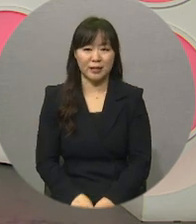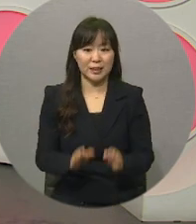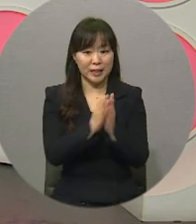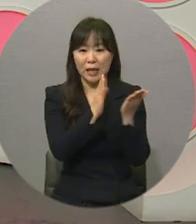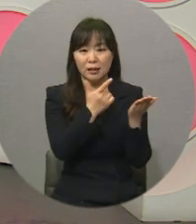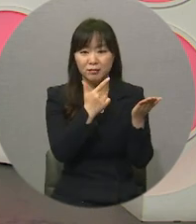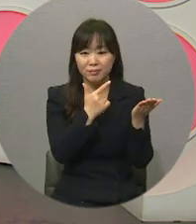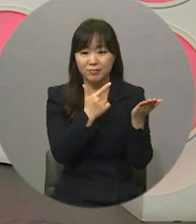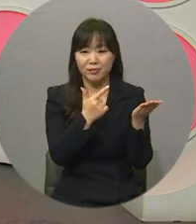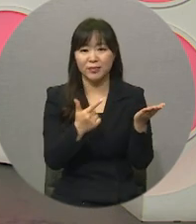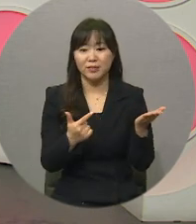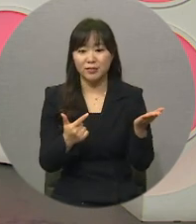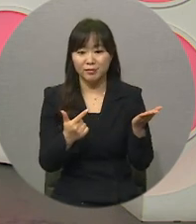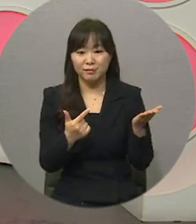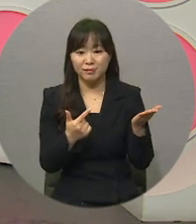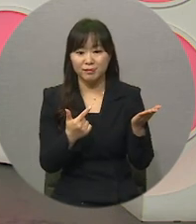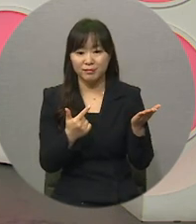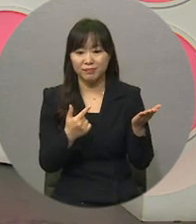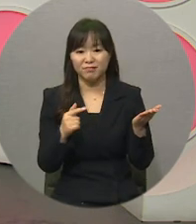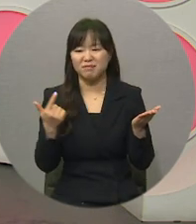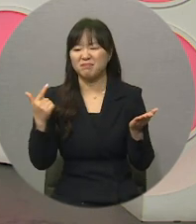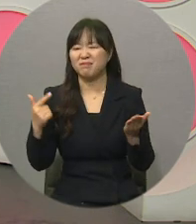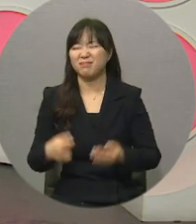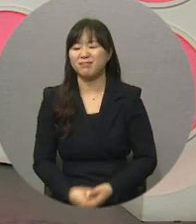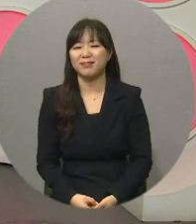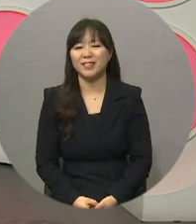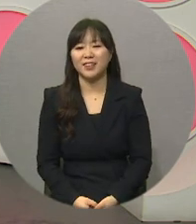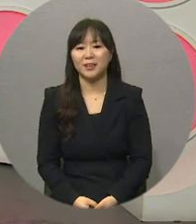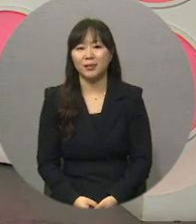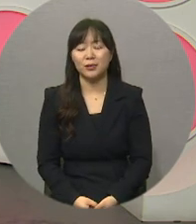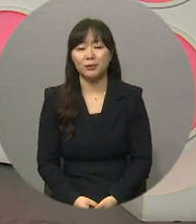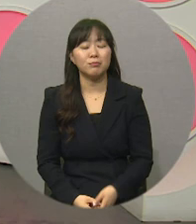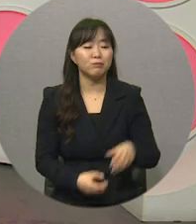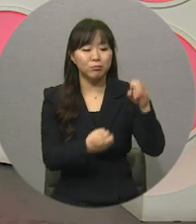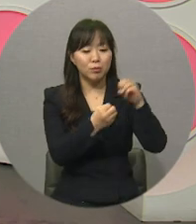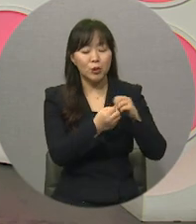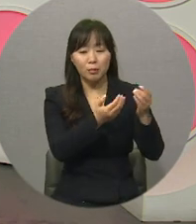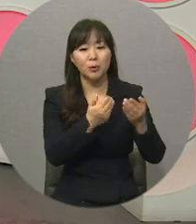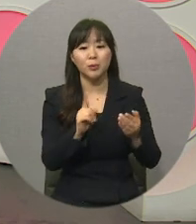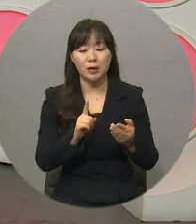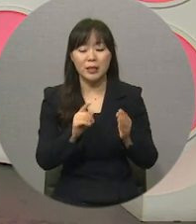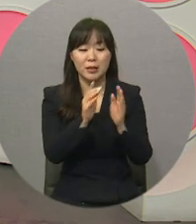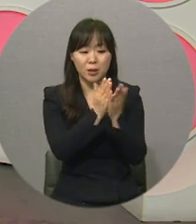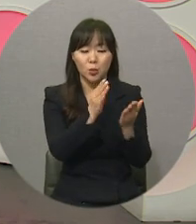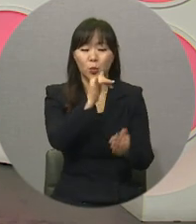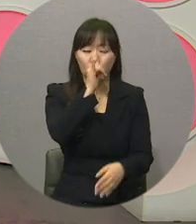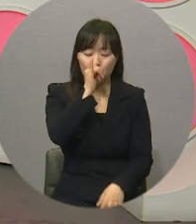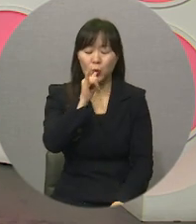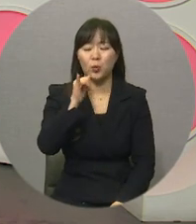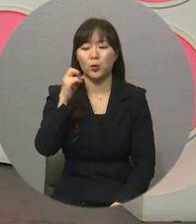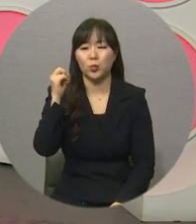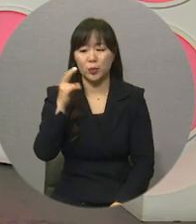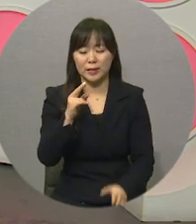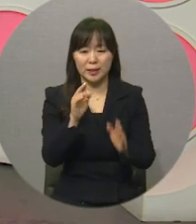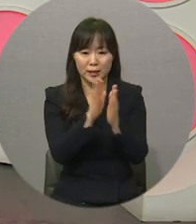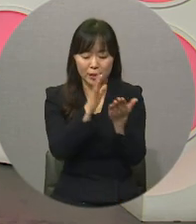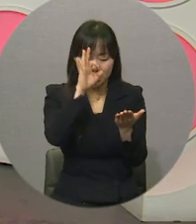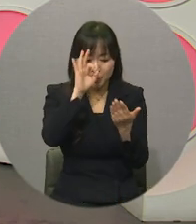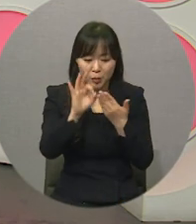책은 아니었어요? 예. 뭐를 물려 받았어요? 아니요, 책도 있었는데, 네. 책에